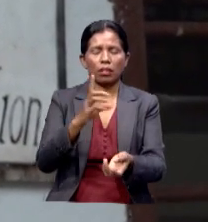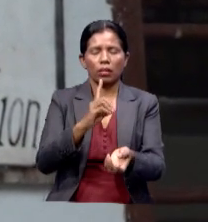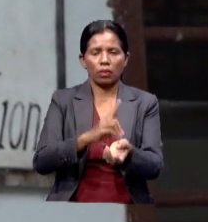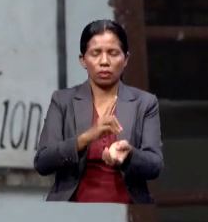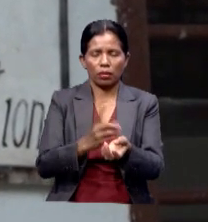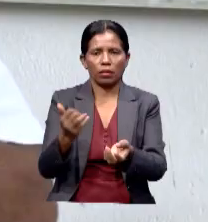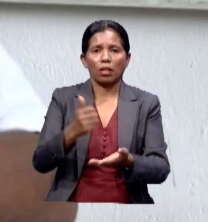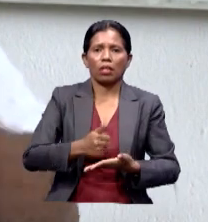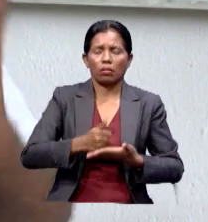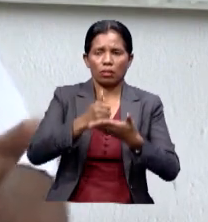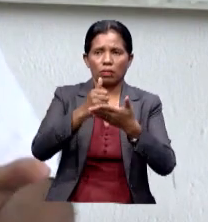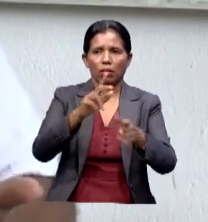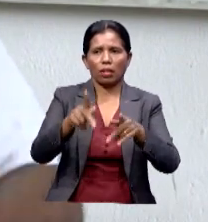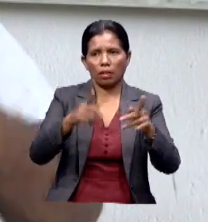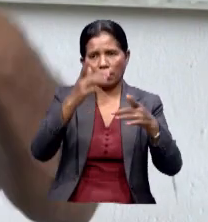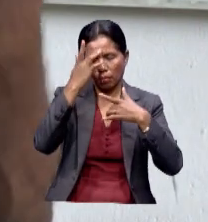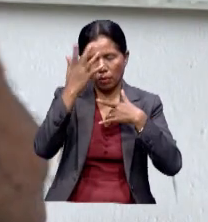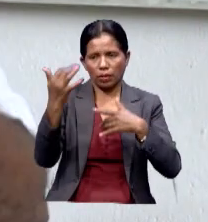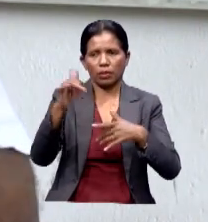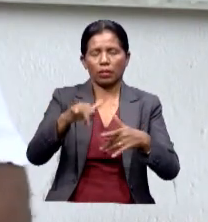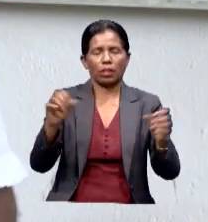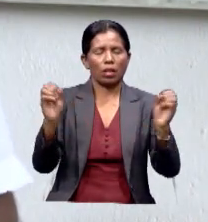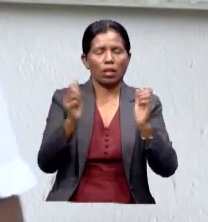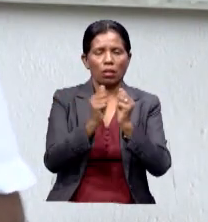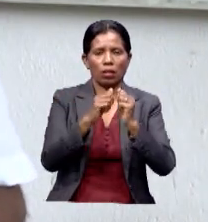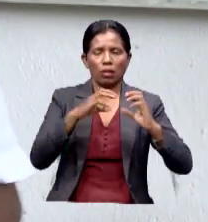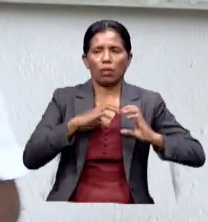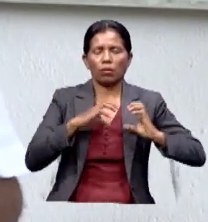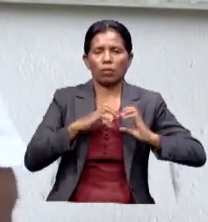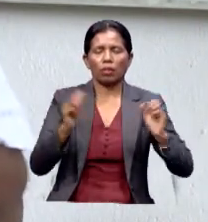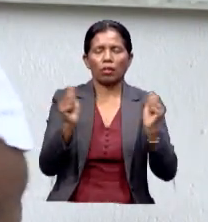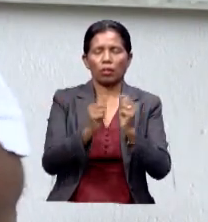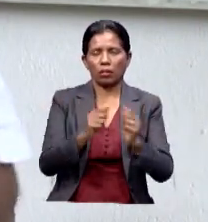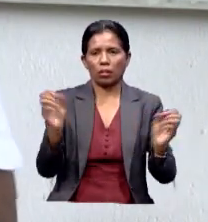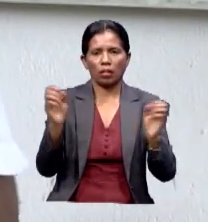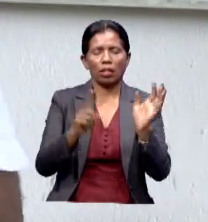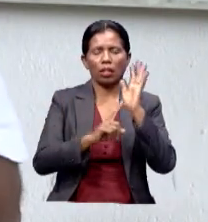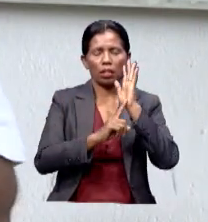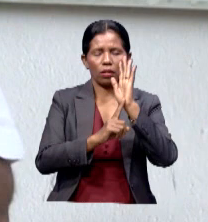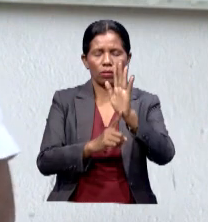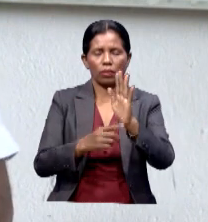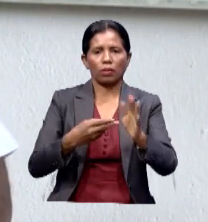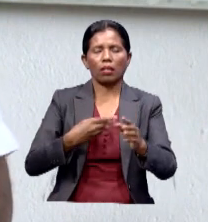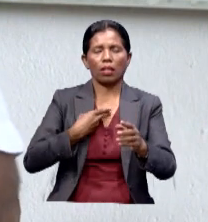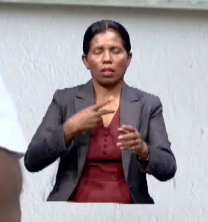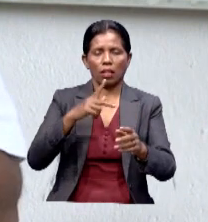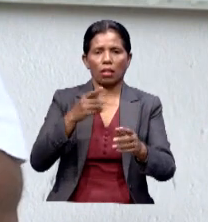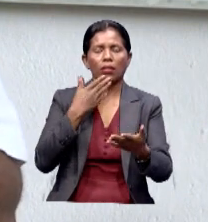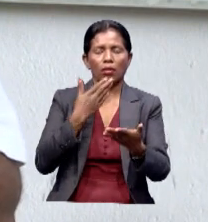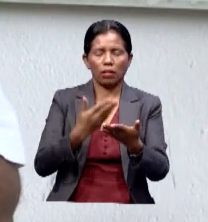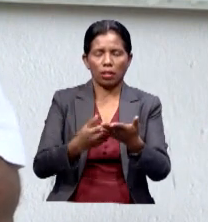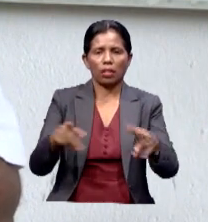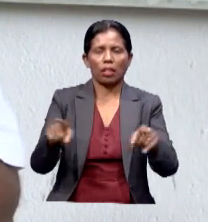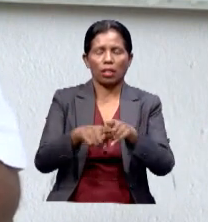halo atendimento ba paciente sira la hofuan no la profissional tambala tudo empatia no atitude dia nudar